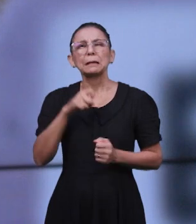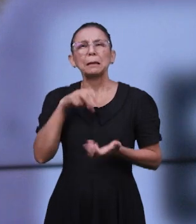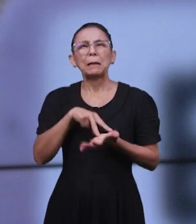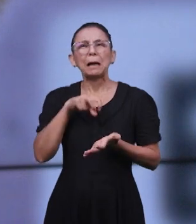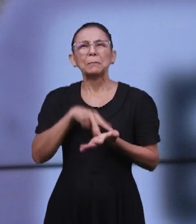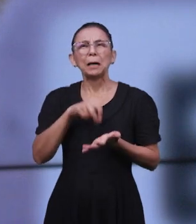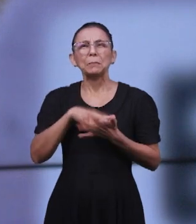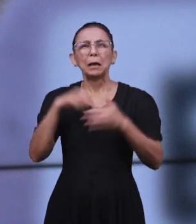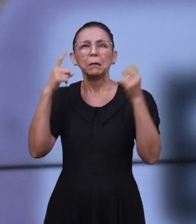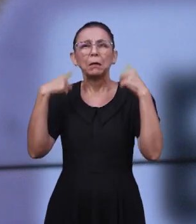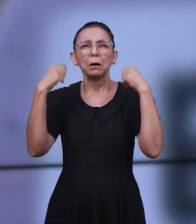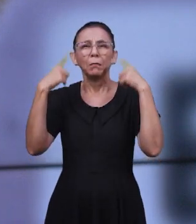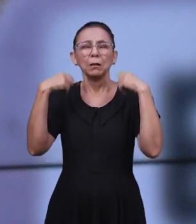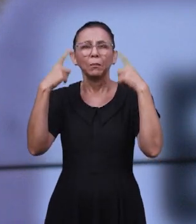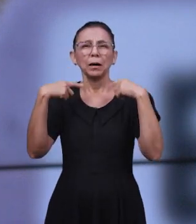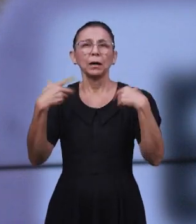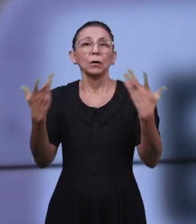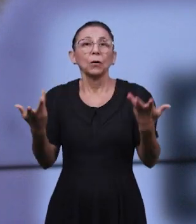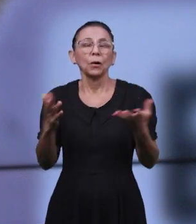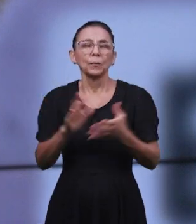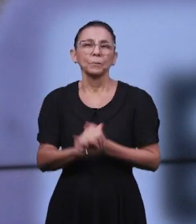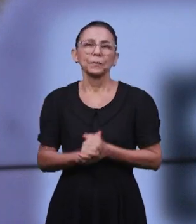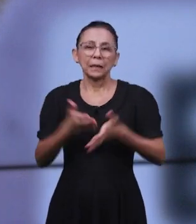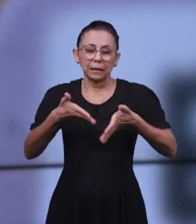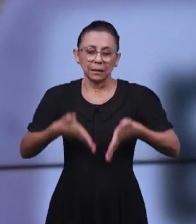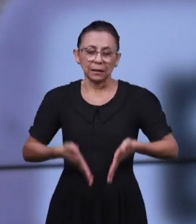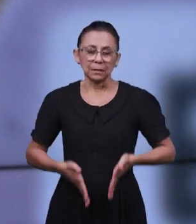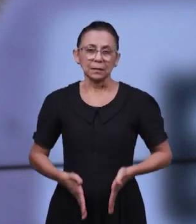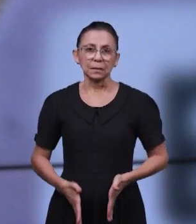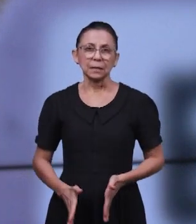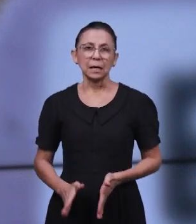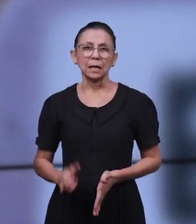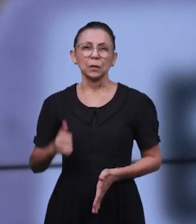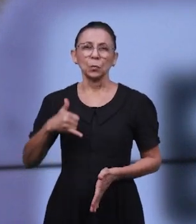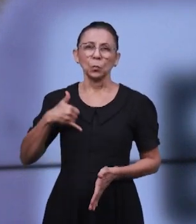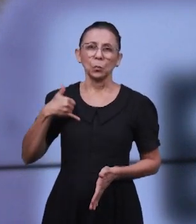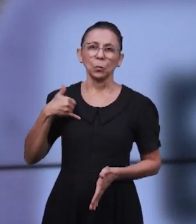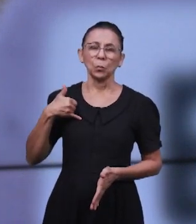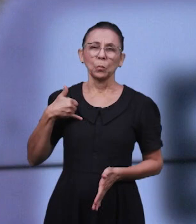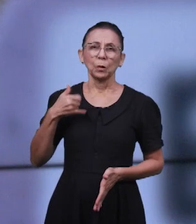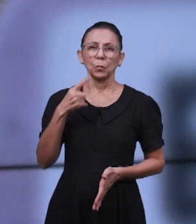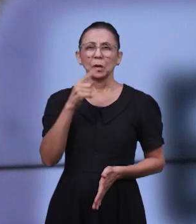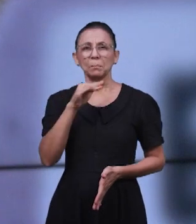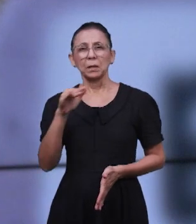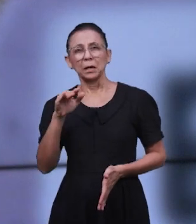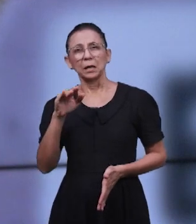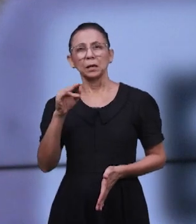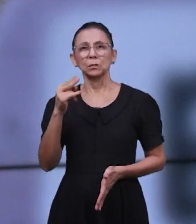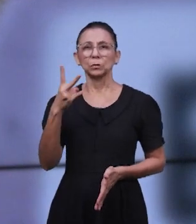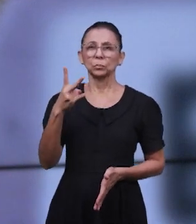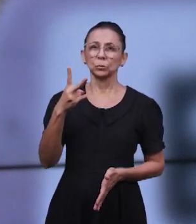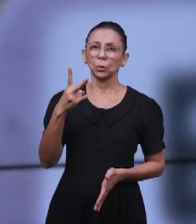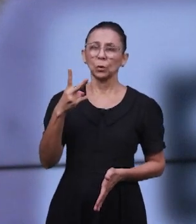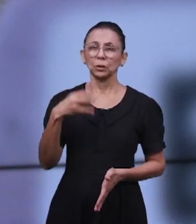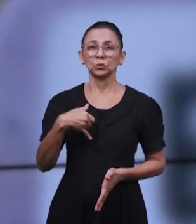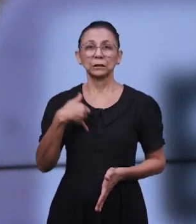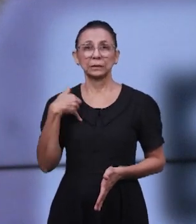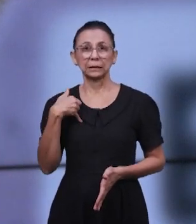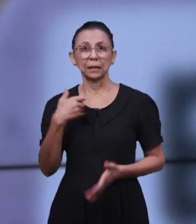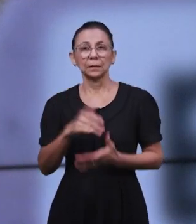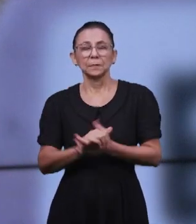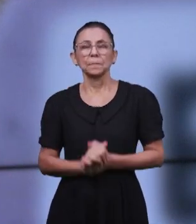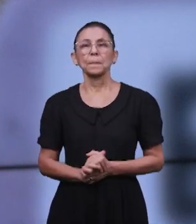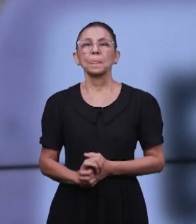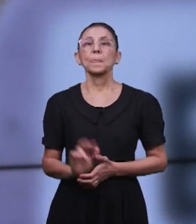Dans cette phase initiale de la naissance jusqu'à un an et demi, 2 ans, nous apprenons à faire utilisation